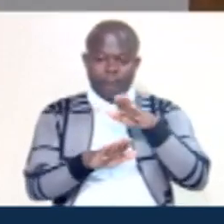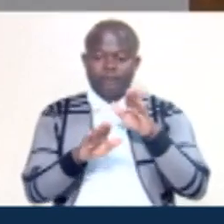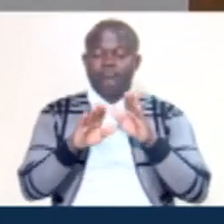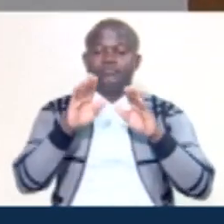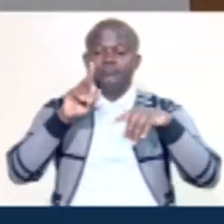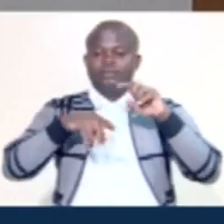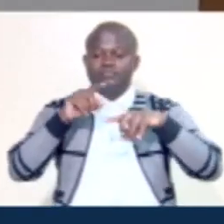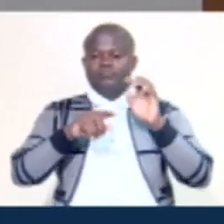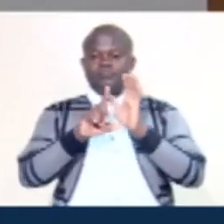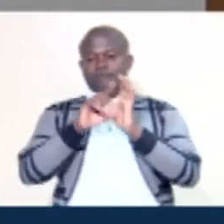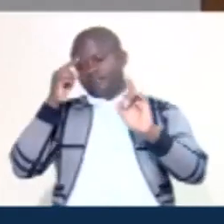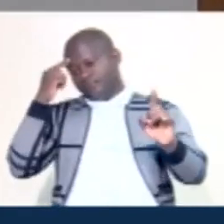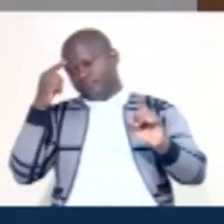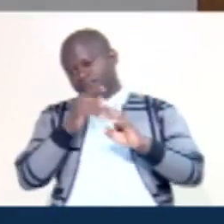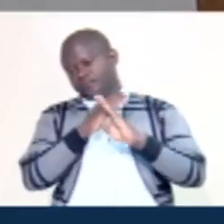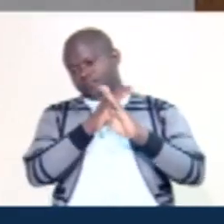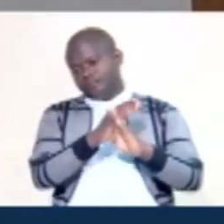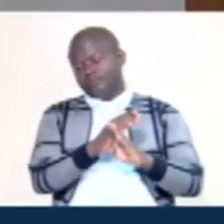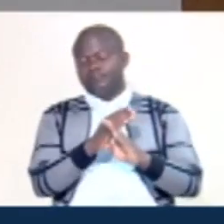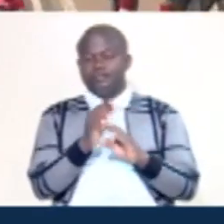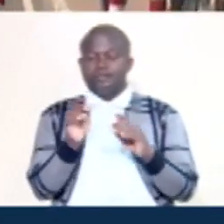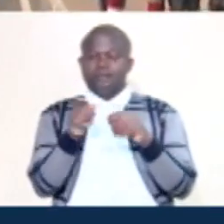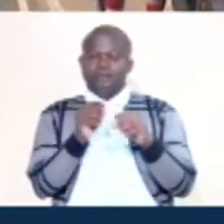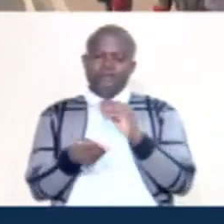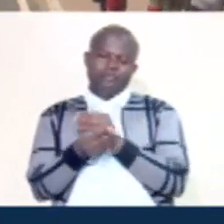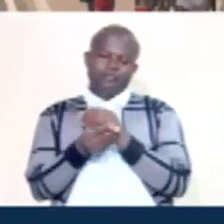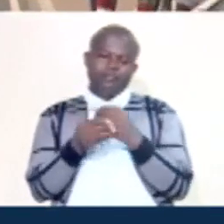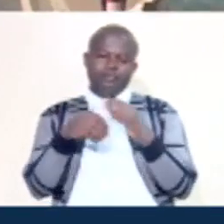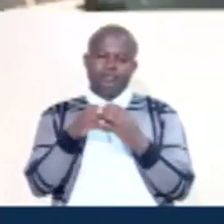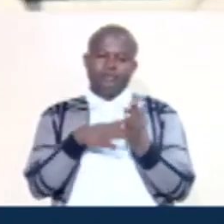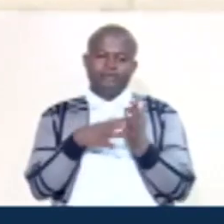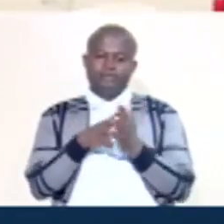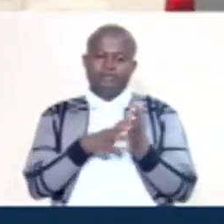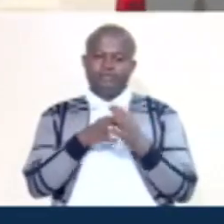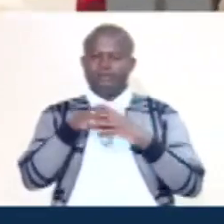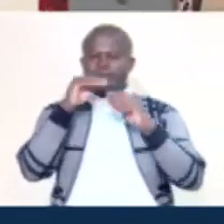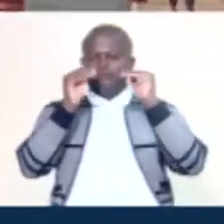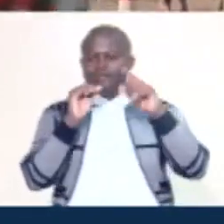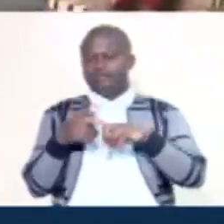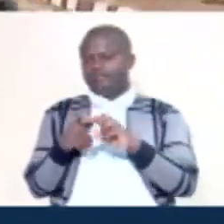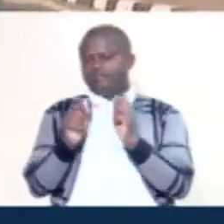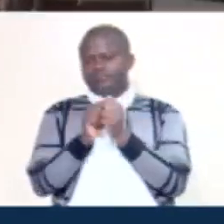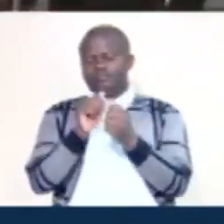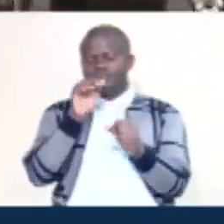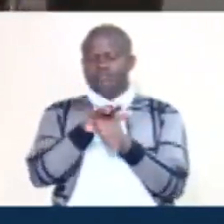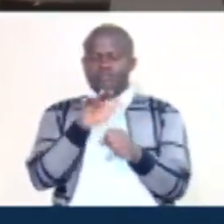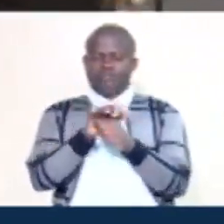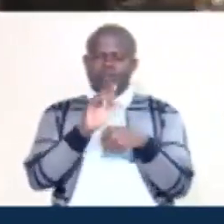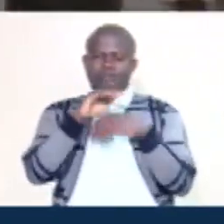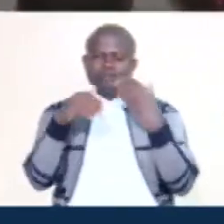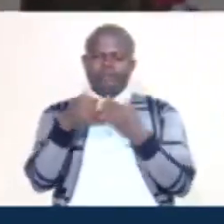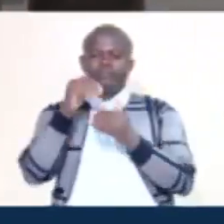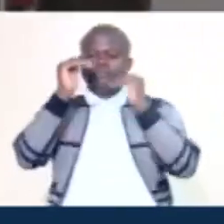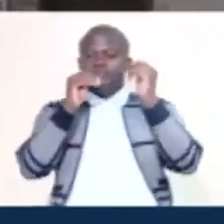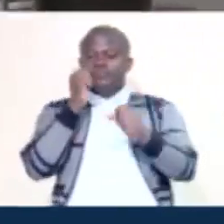n'amategeko bigamije kurwanya no kurandura icyaha cya ruswa ngo haracyari intege nke mu gutanga amakuru mu nzego zitandukanye cyane cyane abaturage